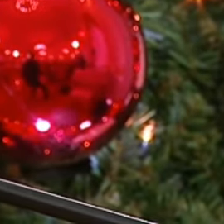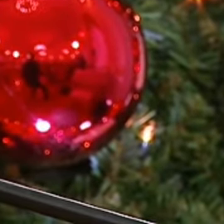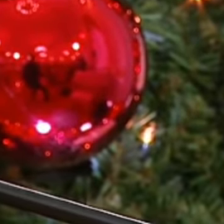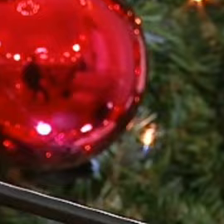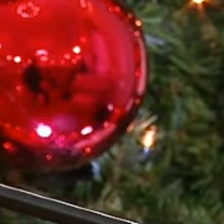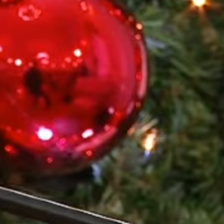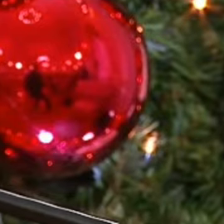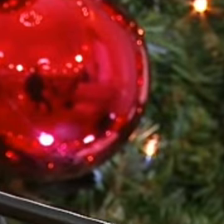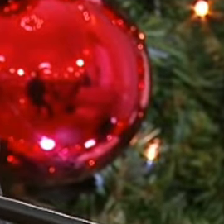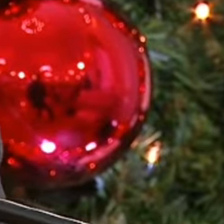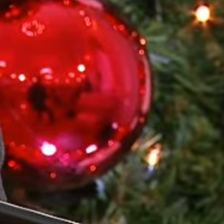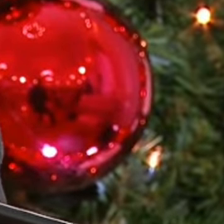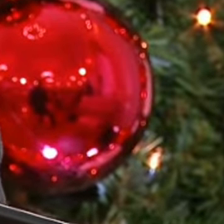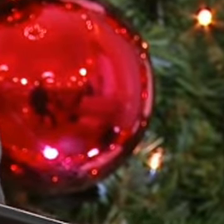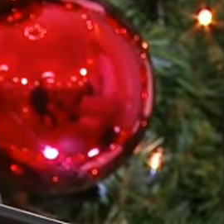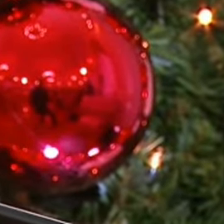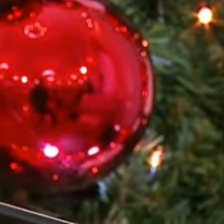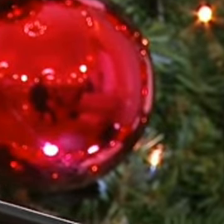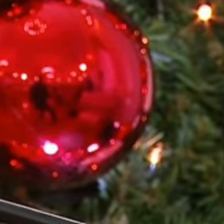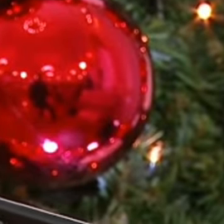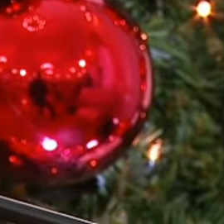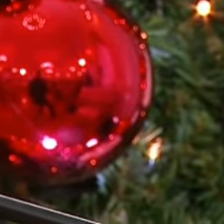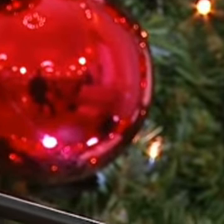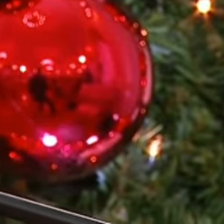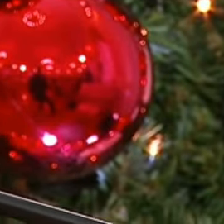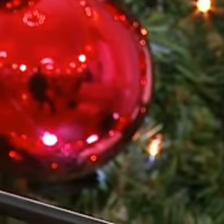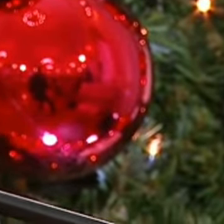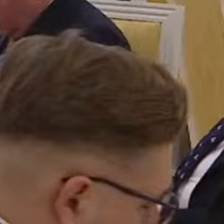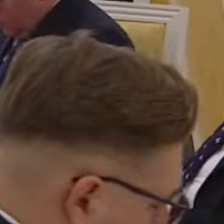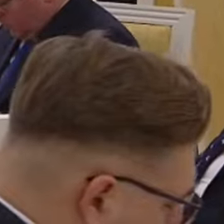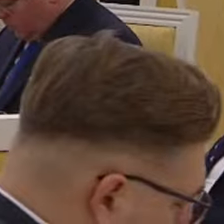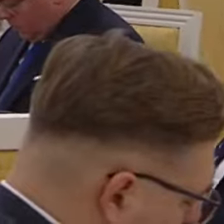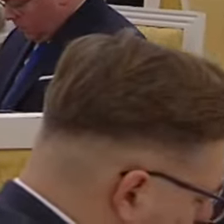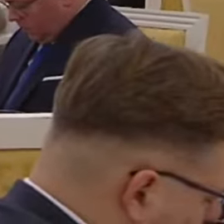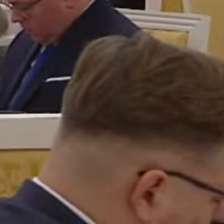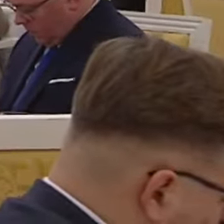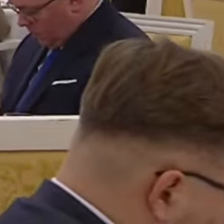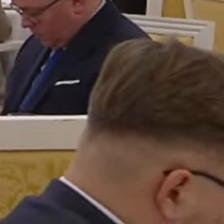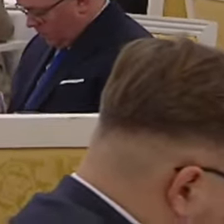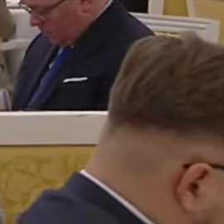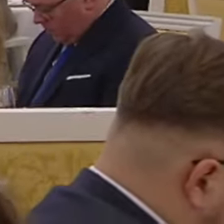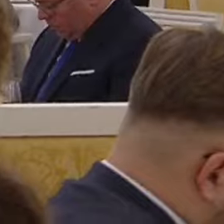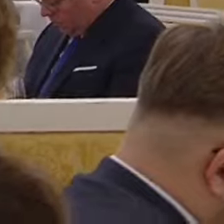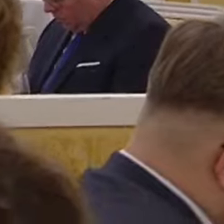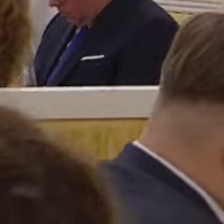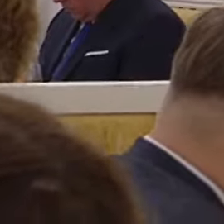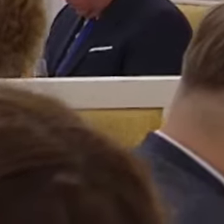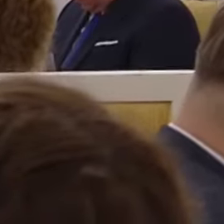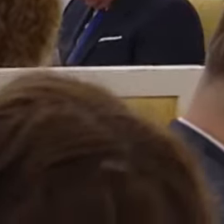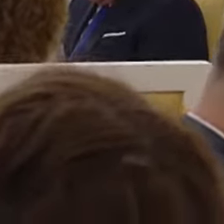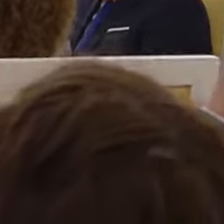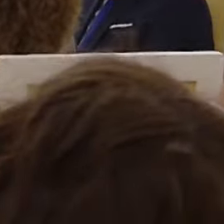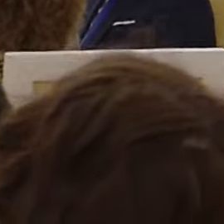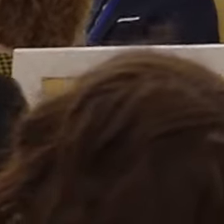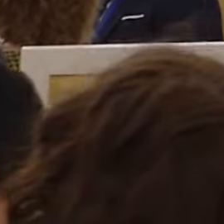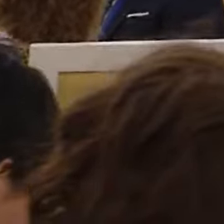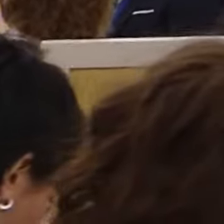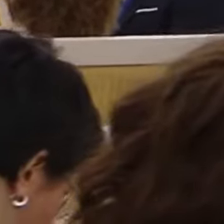neužteko. Kaip suprasti jos didybę ženklais įlietais, į